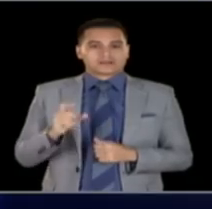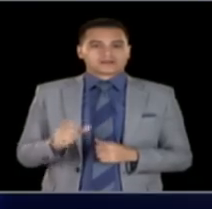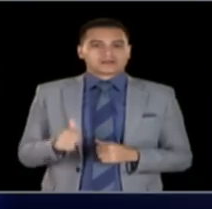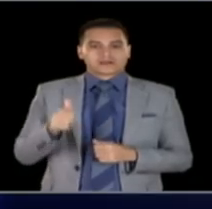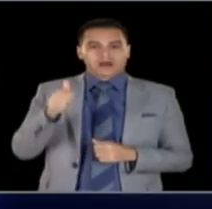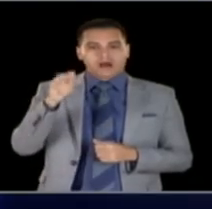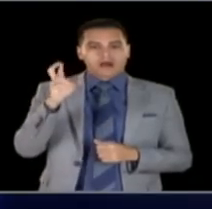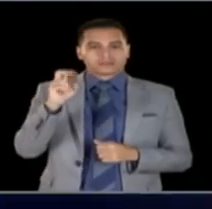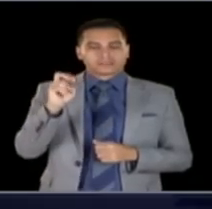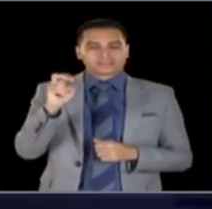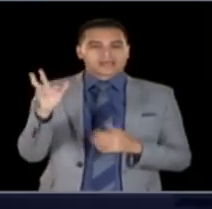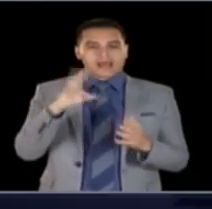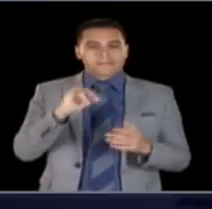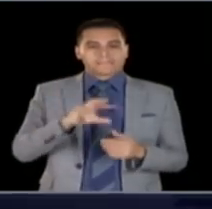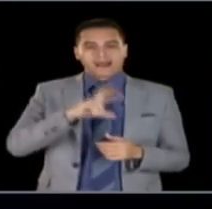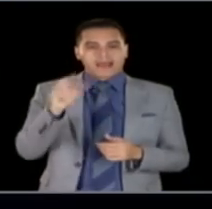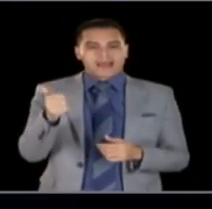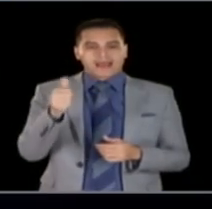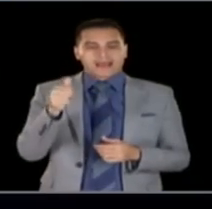نازك الملائكة الهدف الأول.